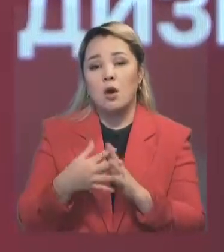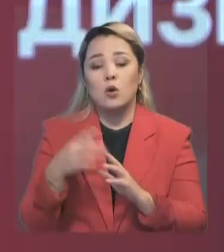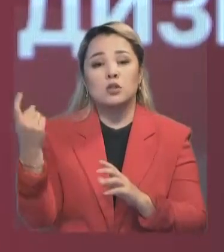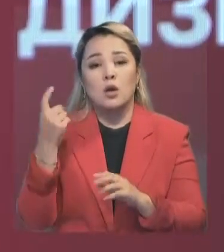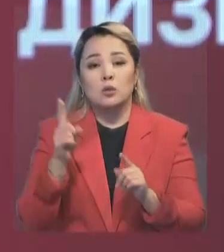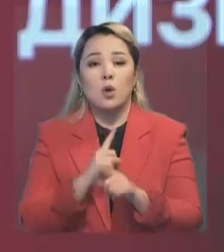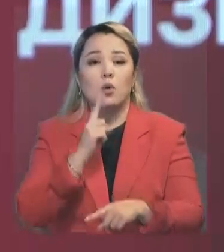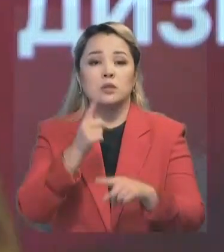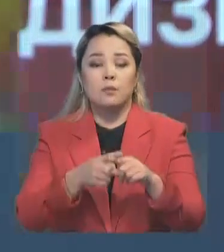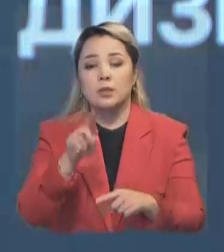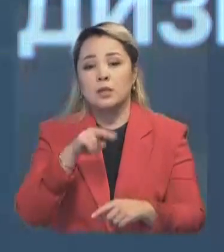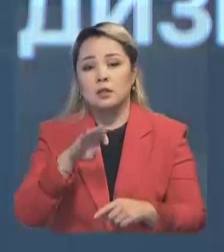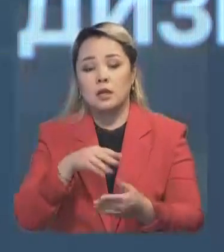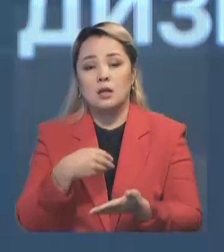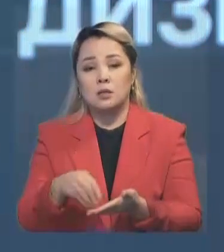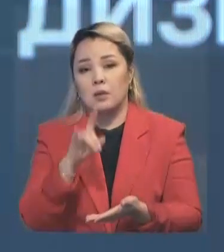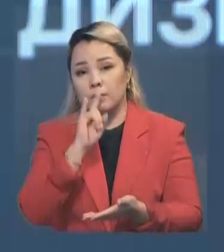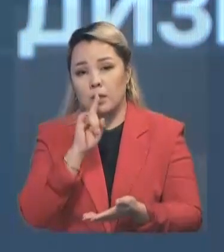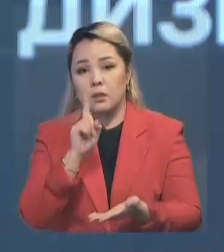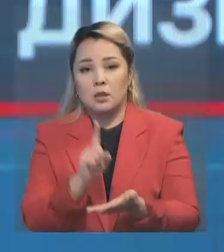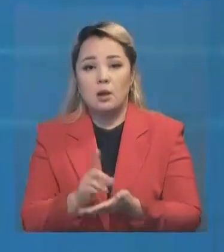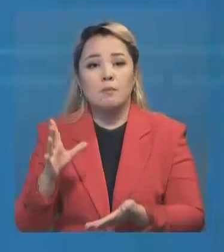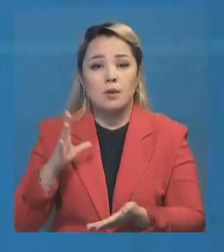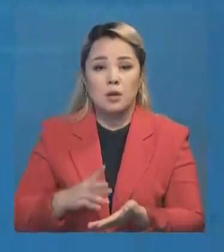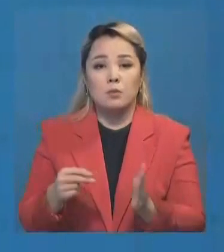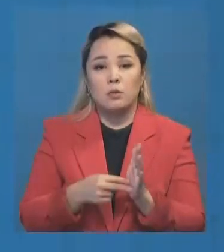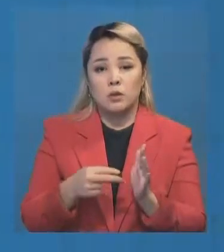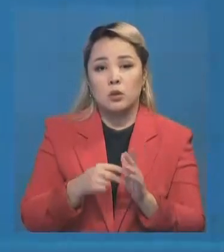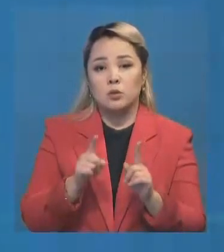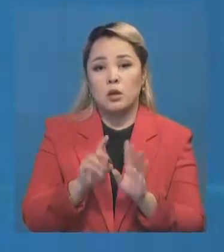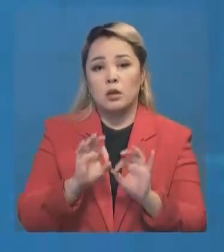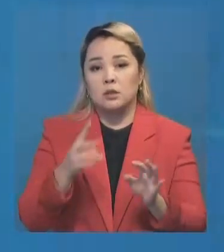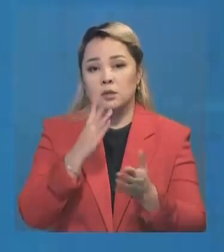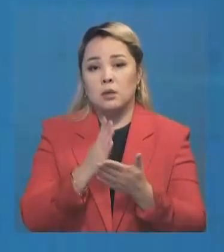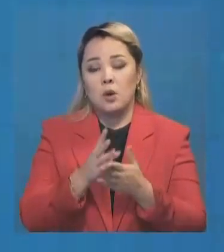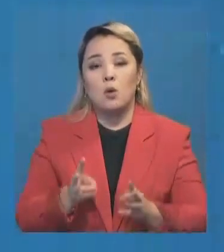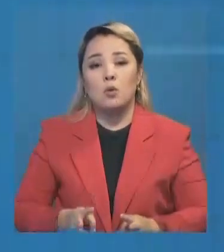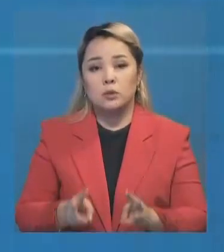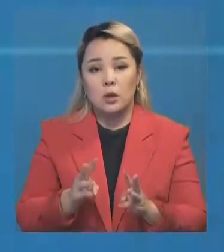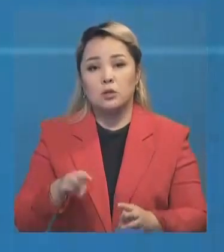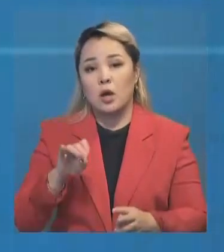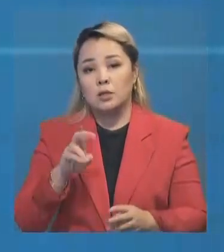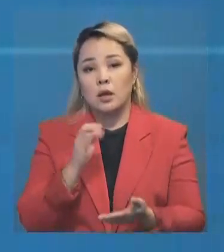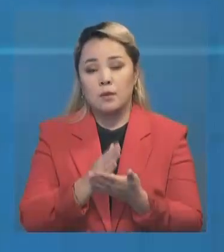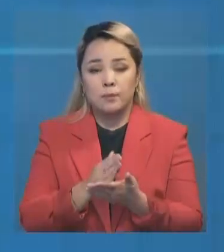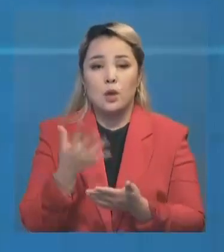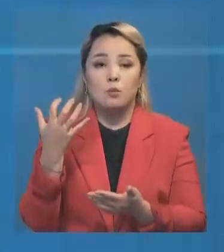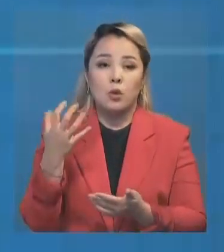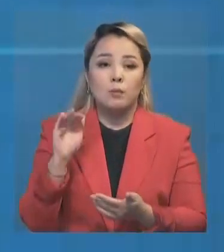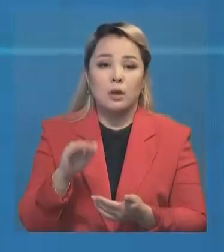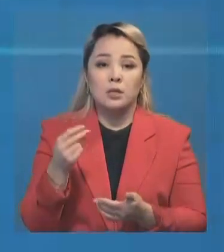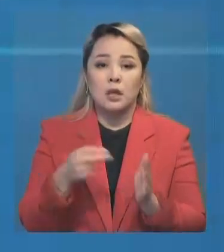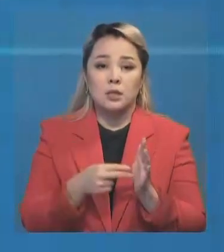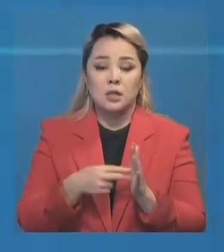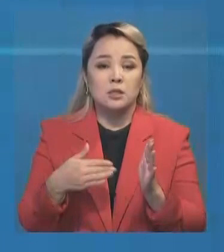шаруалары қосымша дизель сатып алуға мәжбүр. Дәл осы жерде баға мәселесі туындайды. Отынның тоннасы кей жерде 500 мың